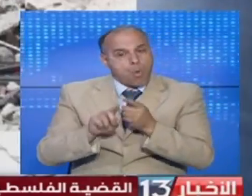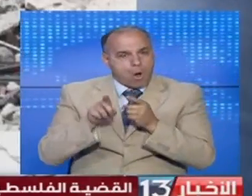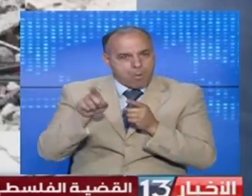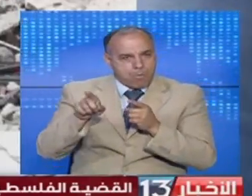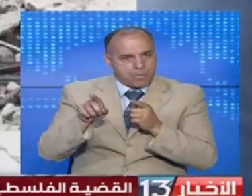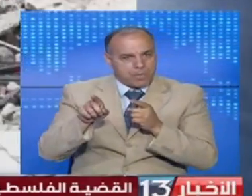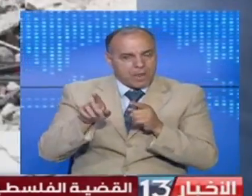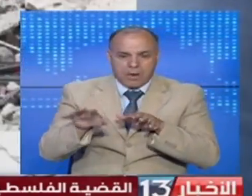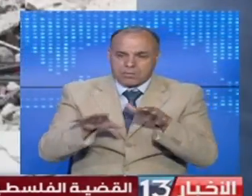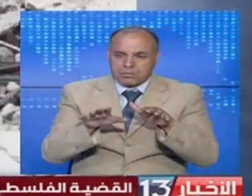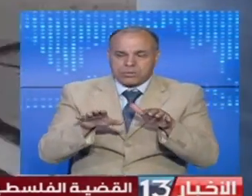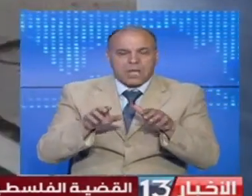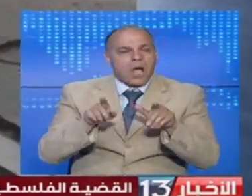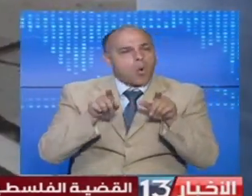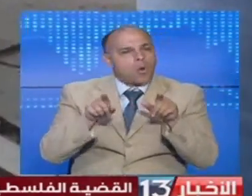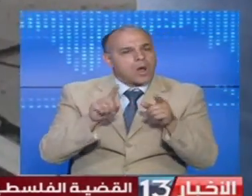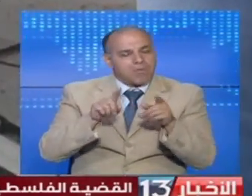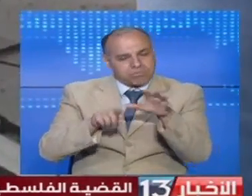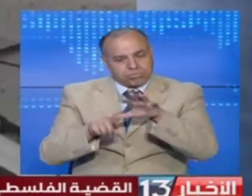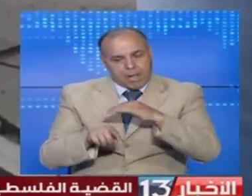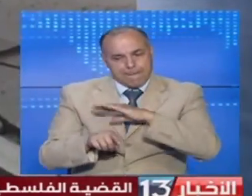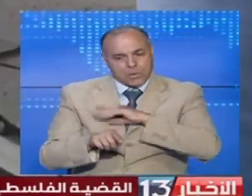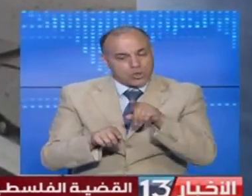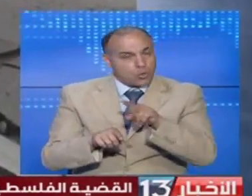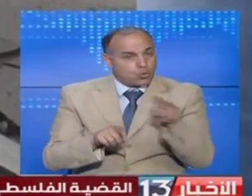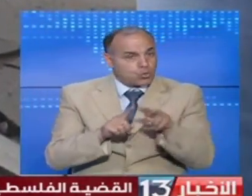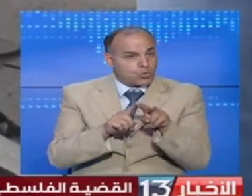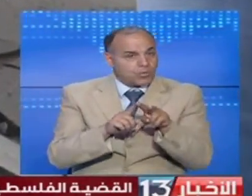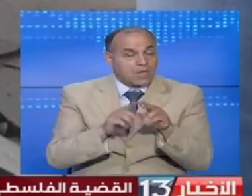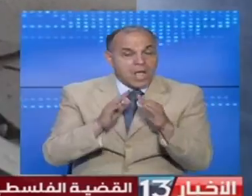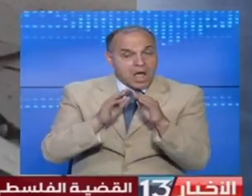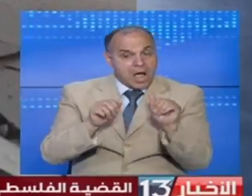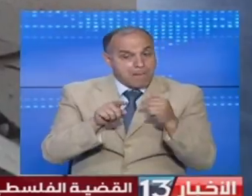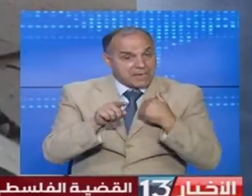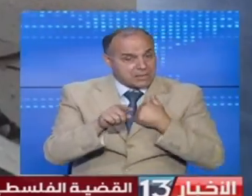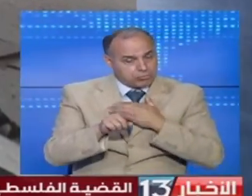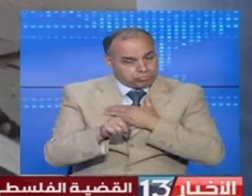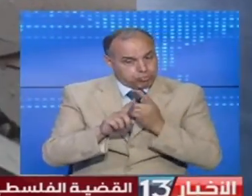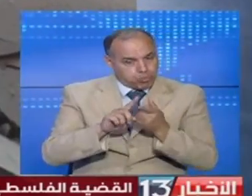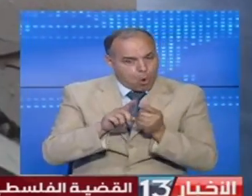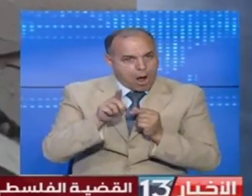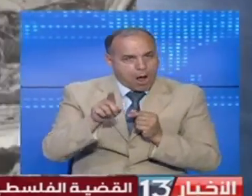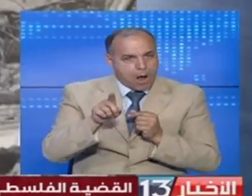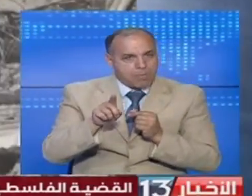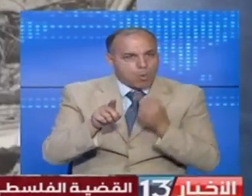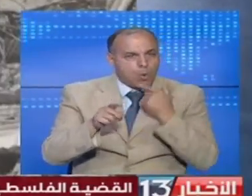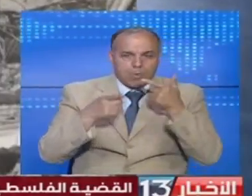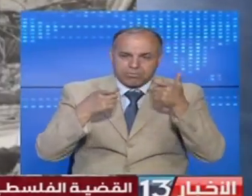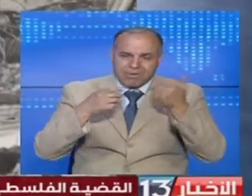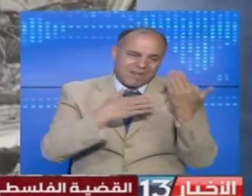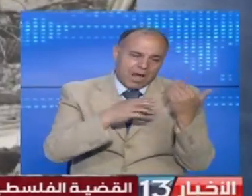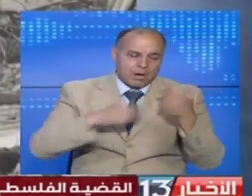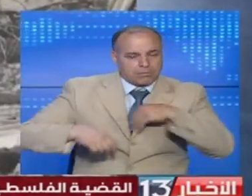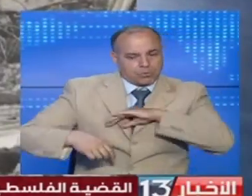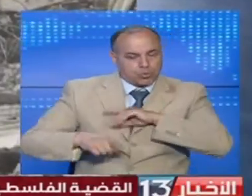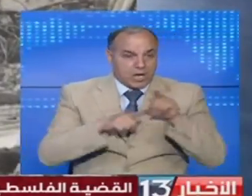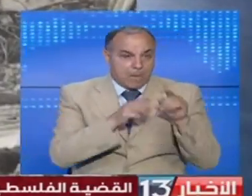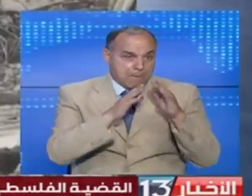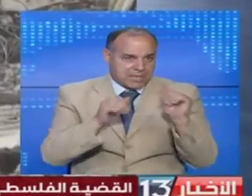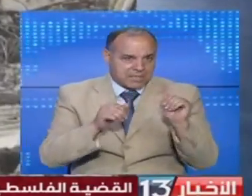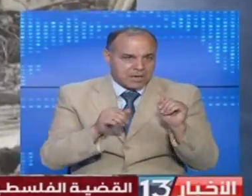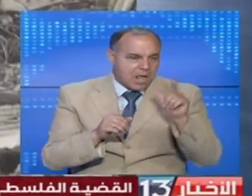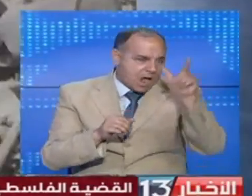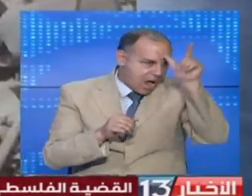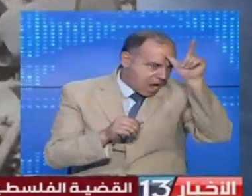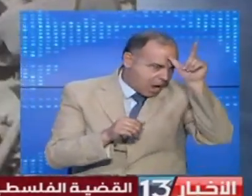في مساعي تحقيق التهدئه في المنطقه مؤكدا ان القاهره لعبت دورا مهما في ابرام الهدنه الاخيره في ما كانت